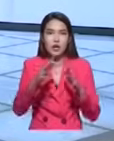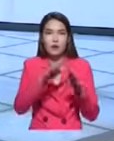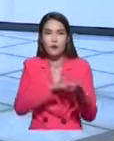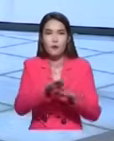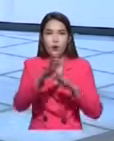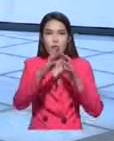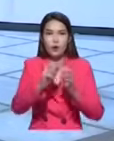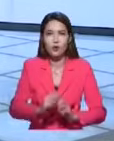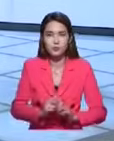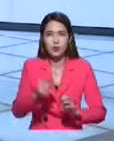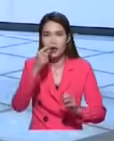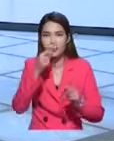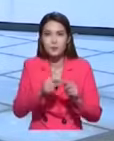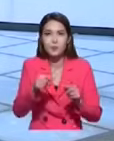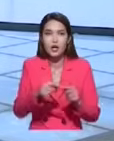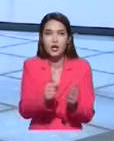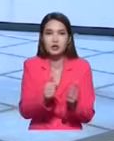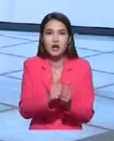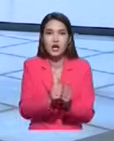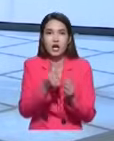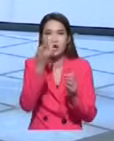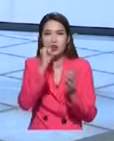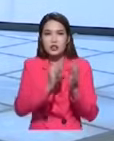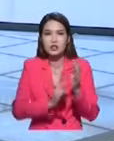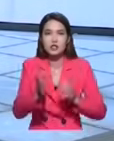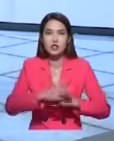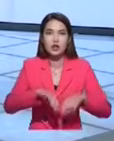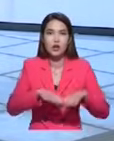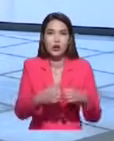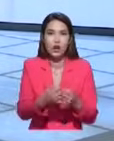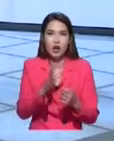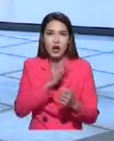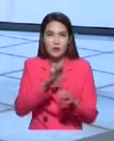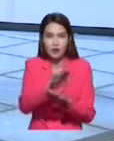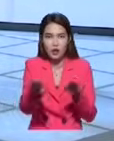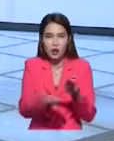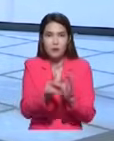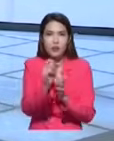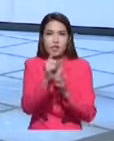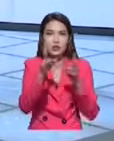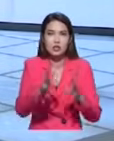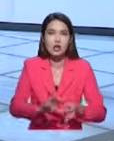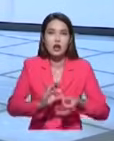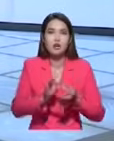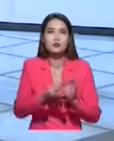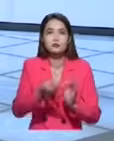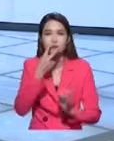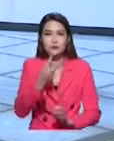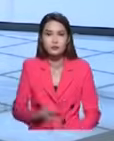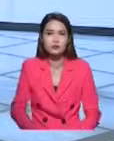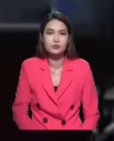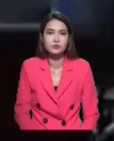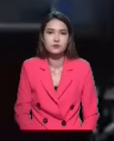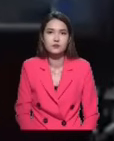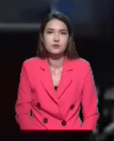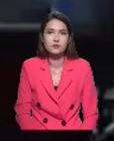полностью разрушено, а в ближайших домах выбило двери и стекла. Из-под завалов извлекли один из пострадавших. Подробности в репортаже моих коллег.